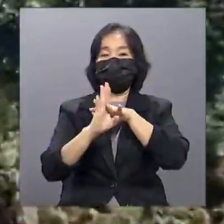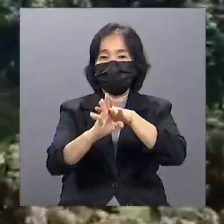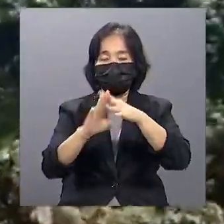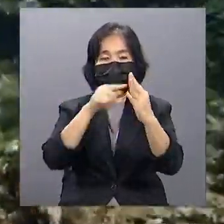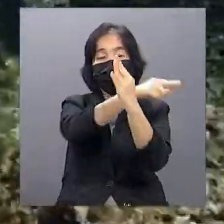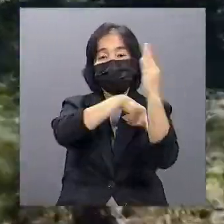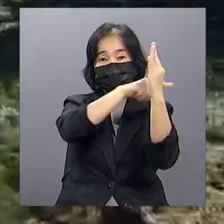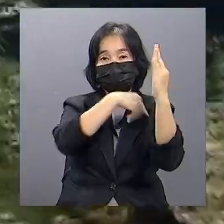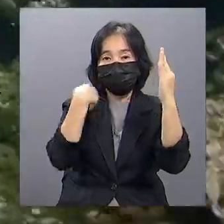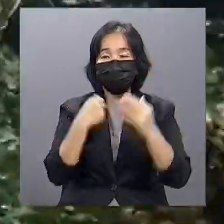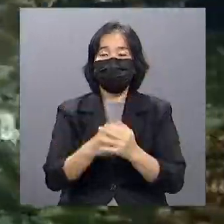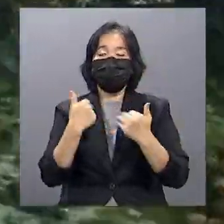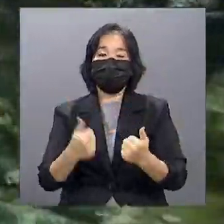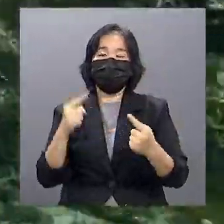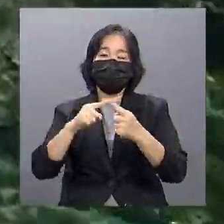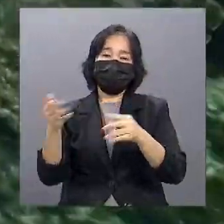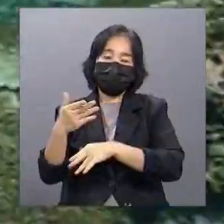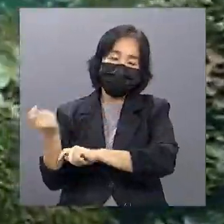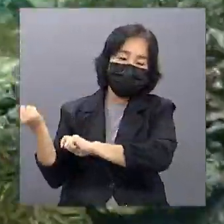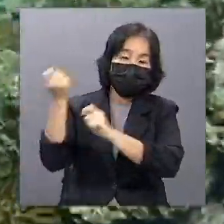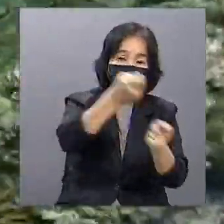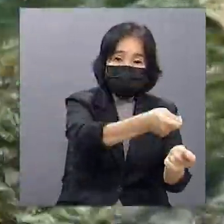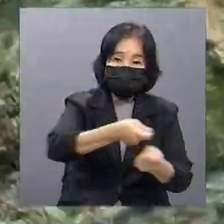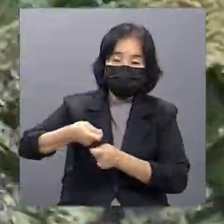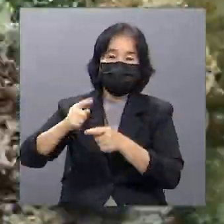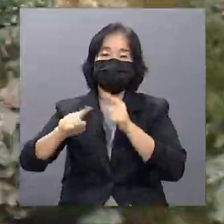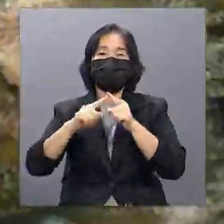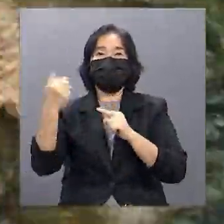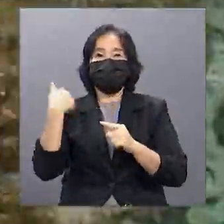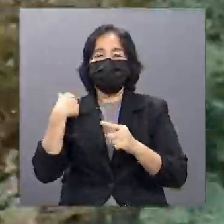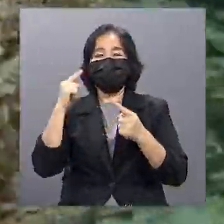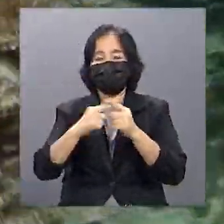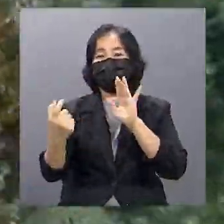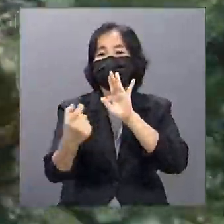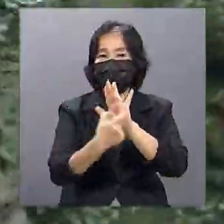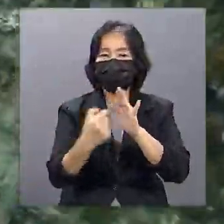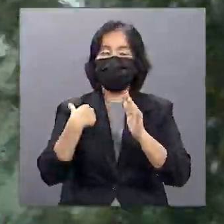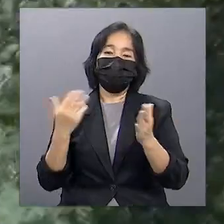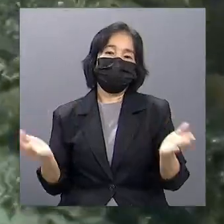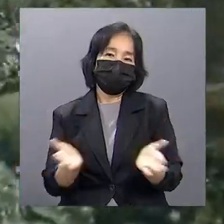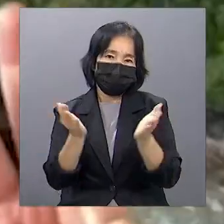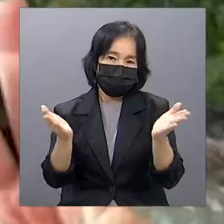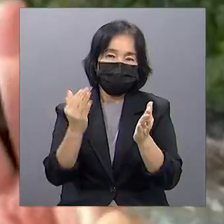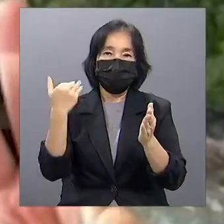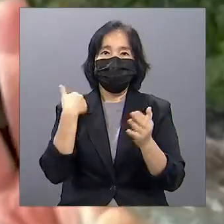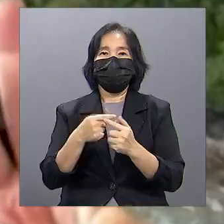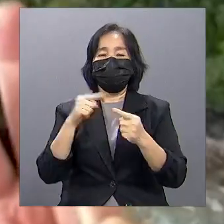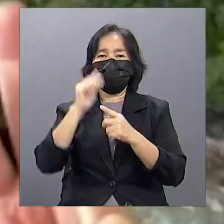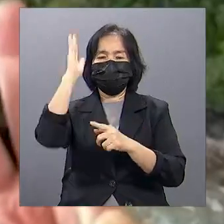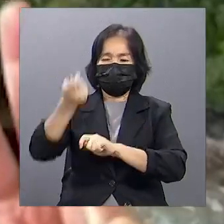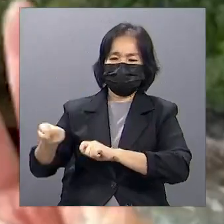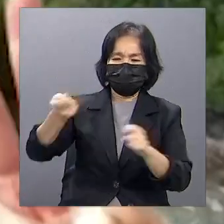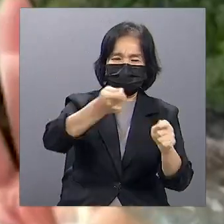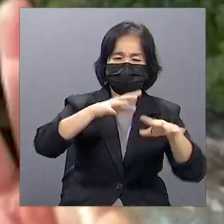การประมงซึ่งทางกรมประมงก็กำลังมีแผนคุ้มครองฉลามที่จะรณรงค์เรื่องของเครื่องมือประมงที่ส่งผลกระทบอย่างรุนแรงกับฉล